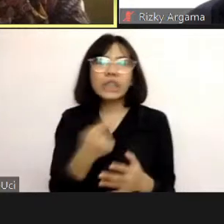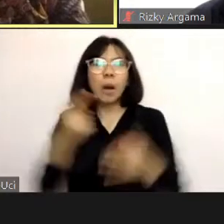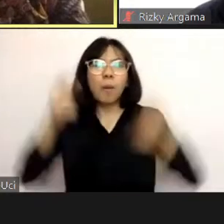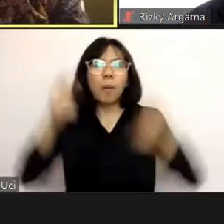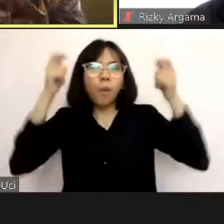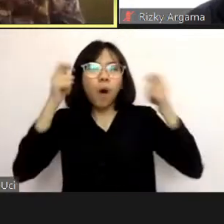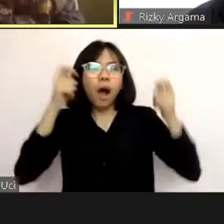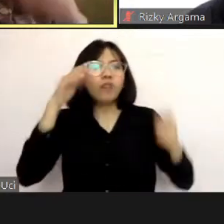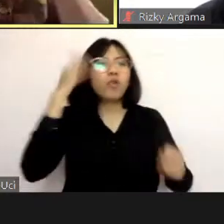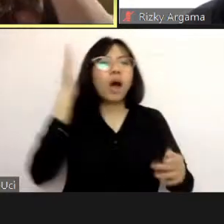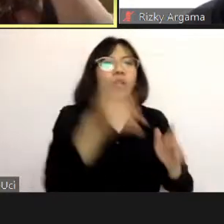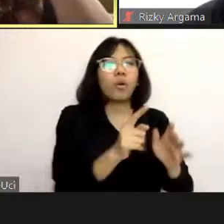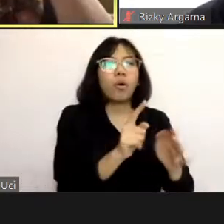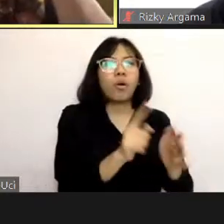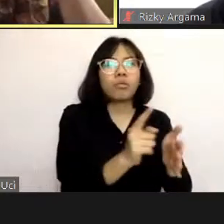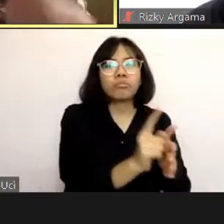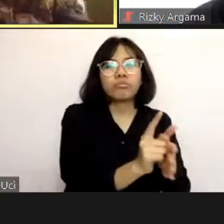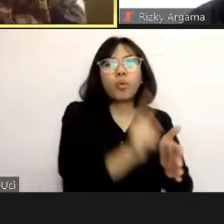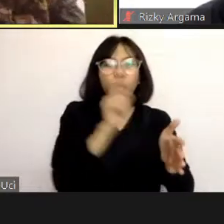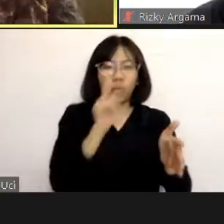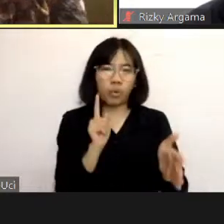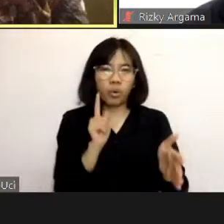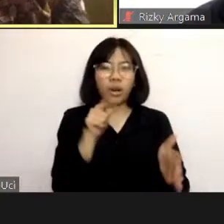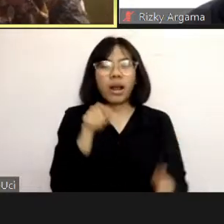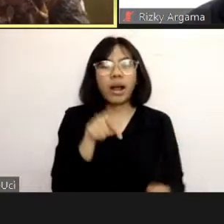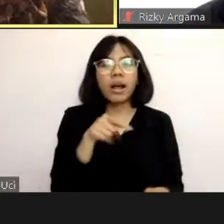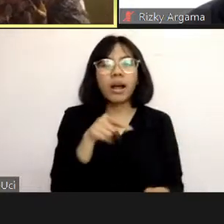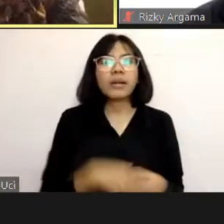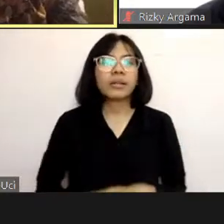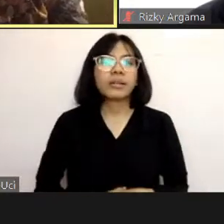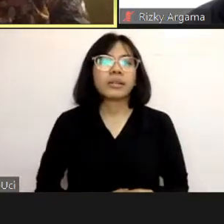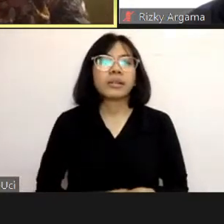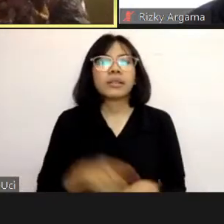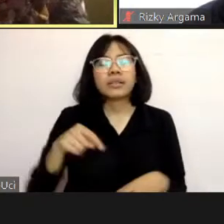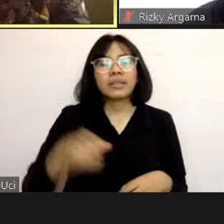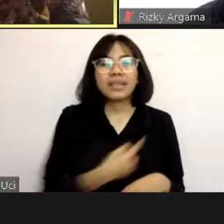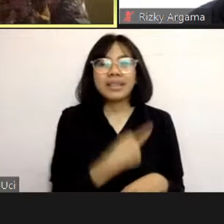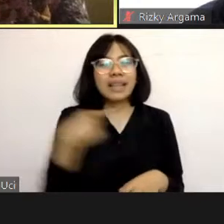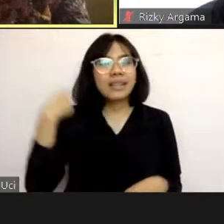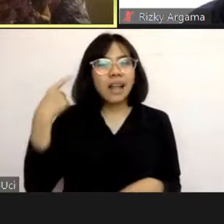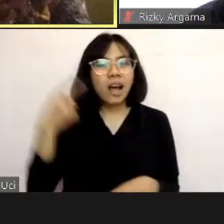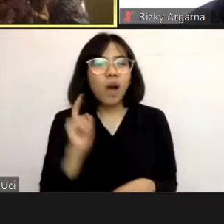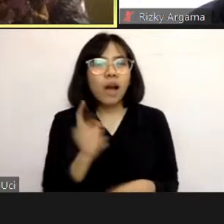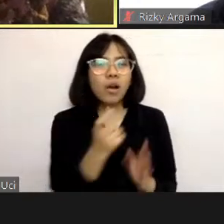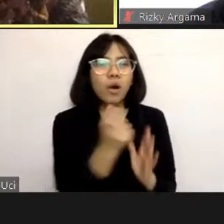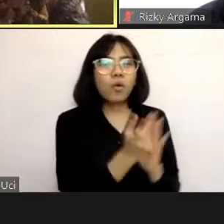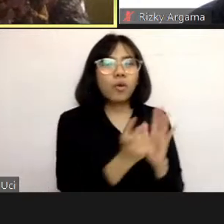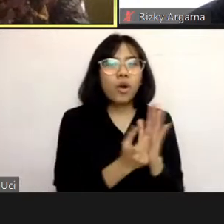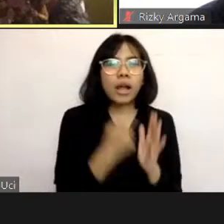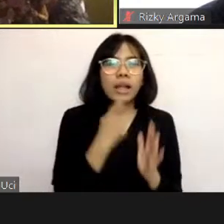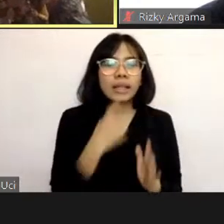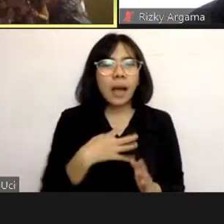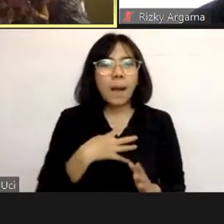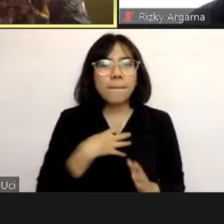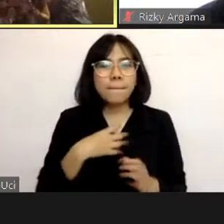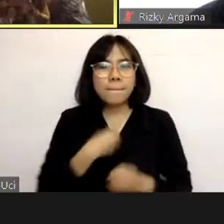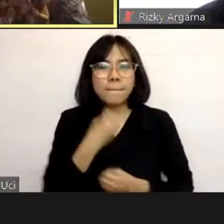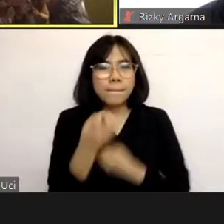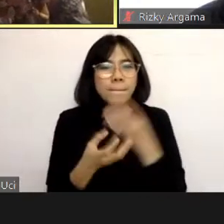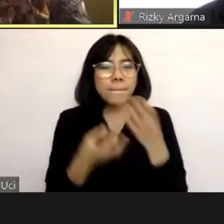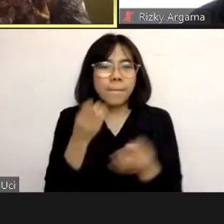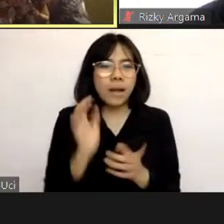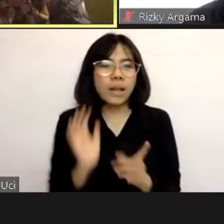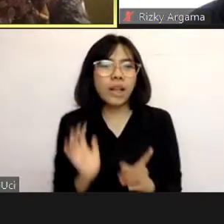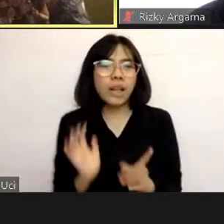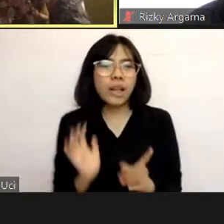pers dilindungi oleh undang-undang pers dan kita hampir yakin bahwa institusi pers